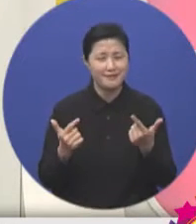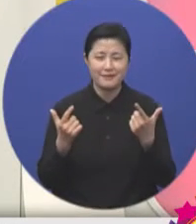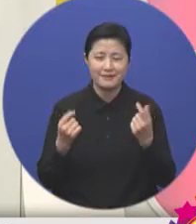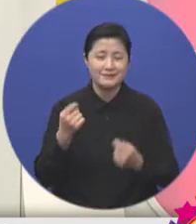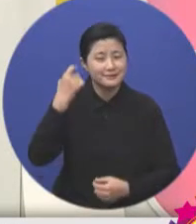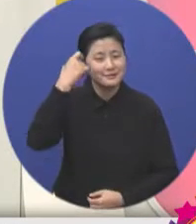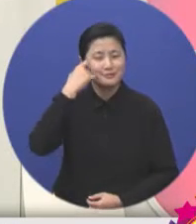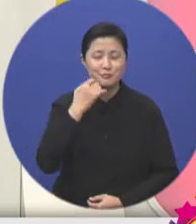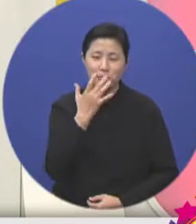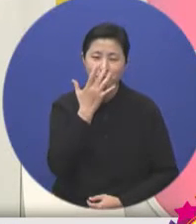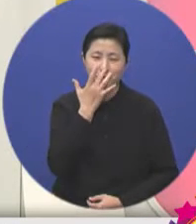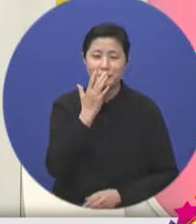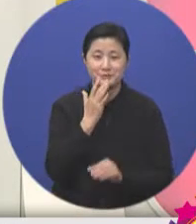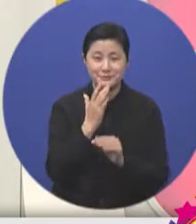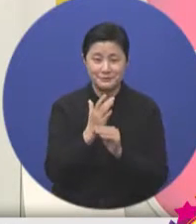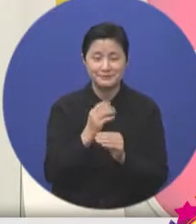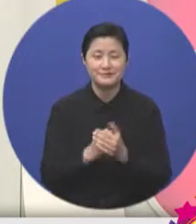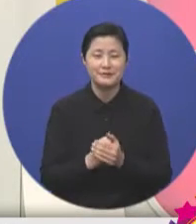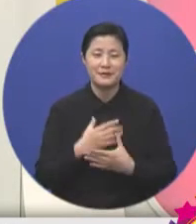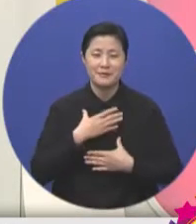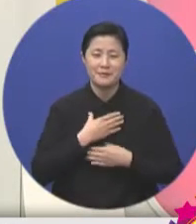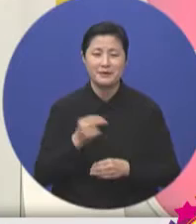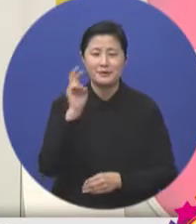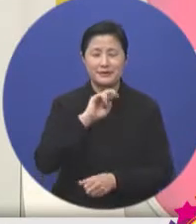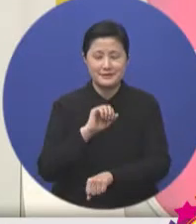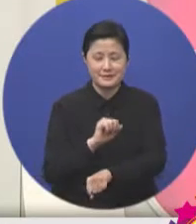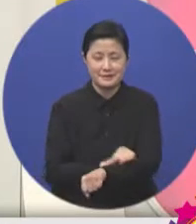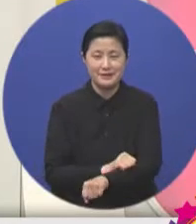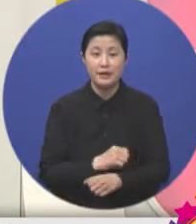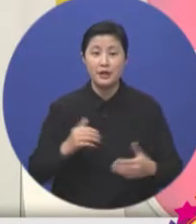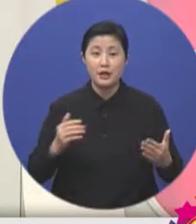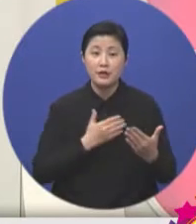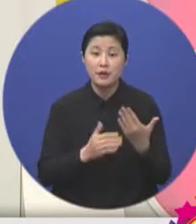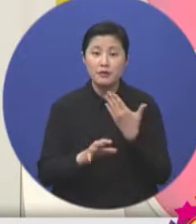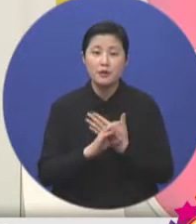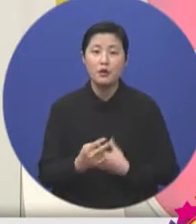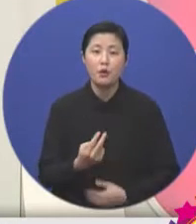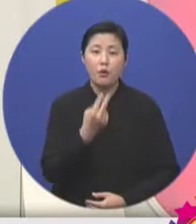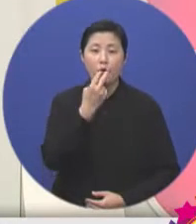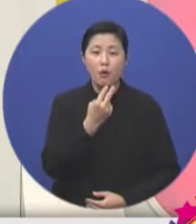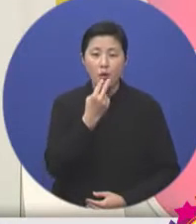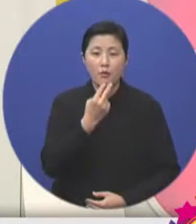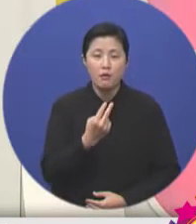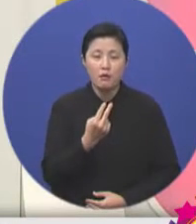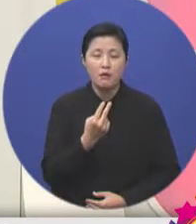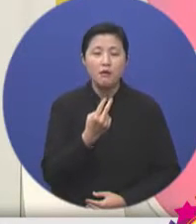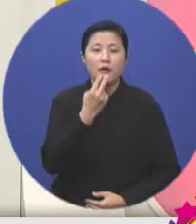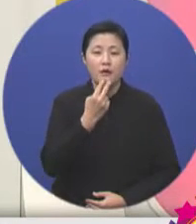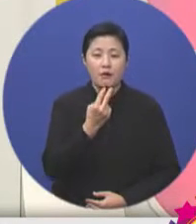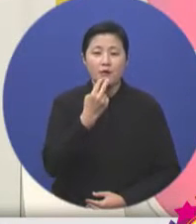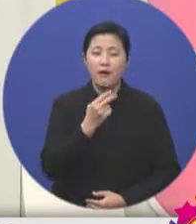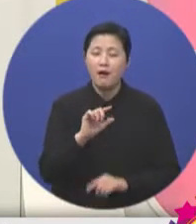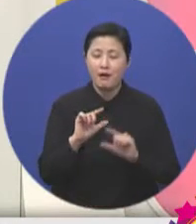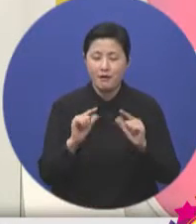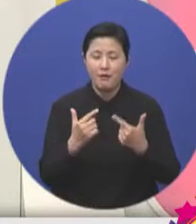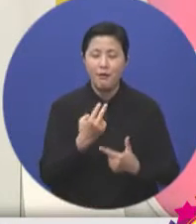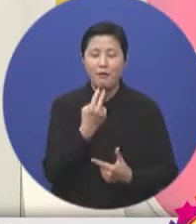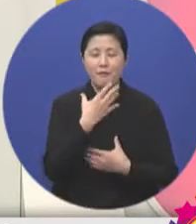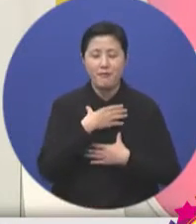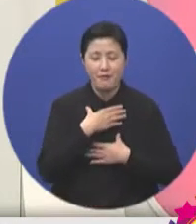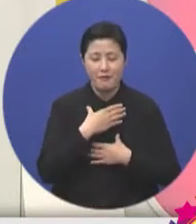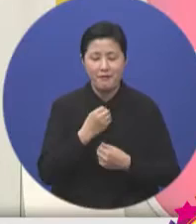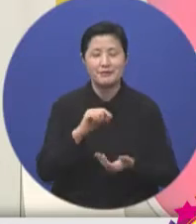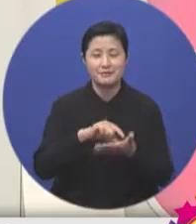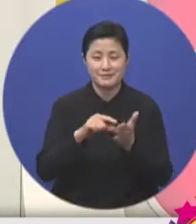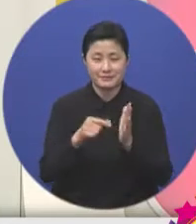전혀 못 느끼겠어요. 떨린 것을 편안하게 너무 잘 불러주셨어요. 떨리시면 또 호흡이 이렇게 좀 불안정하거든요. 근데 아주 호흡이 아주